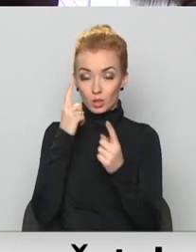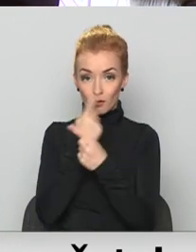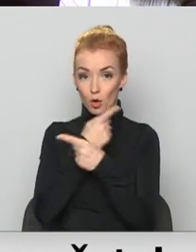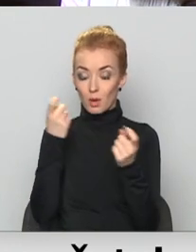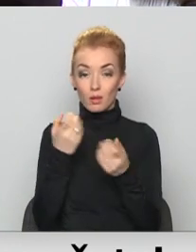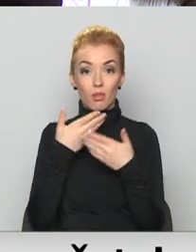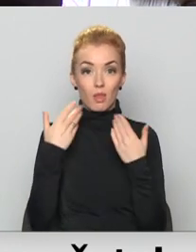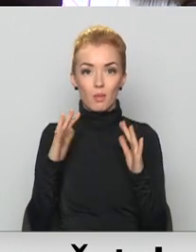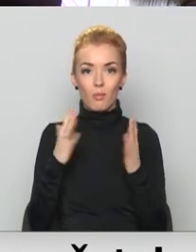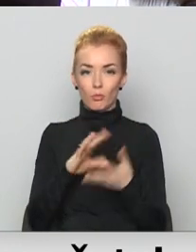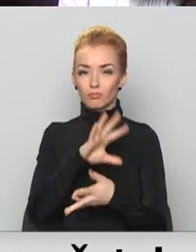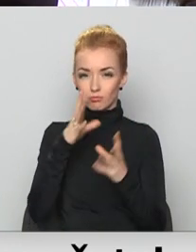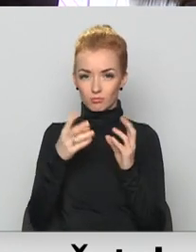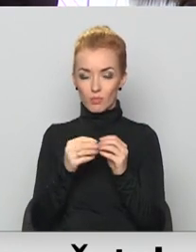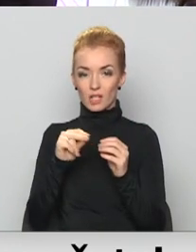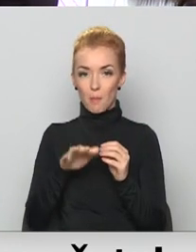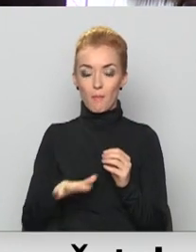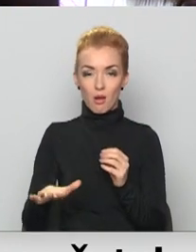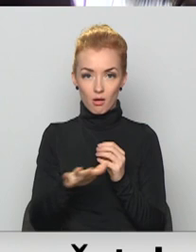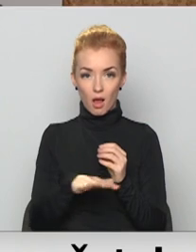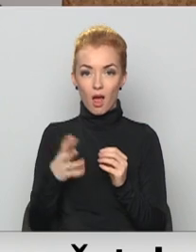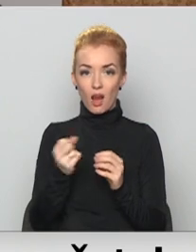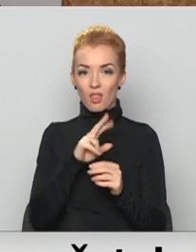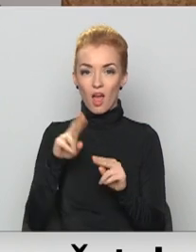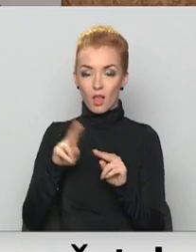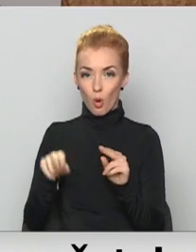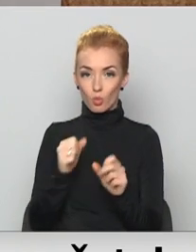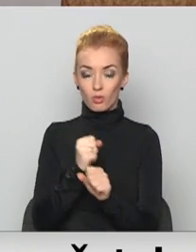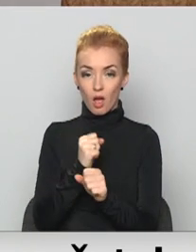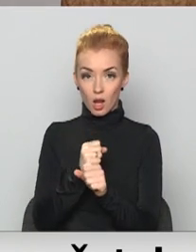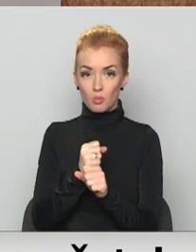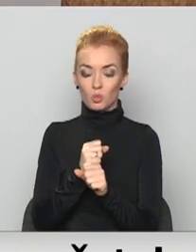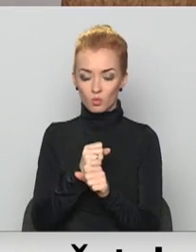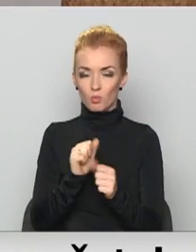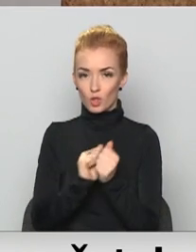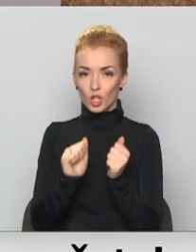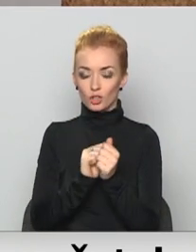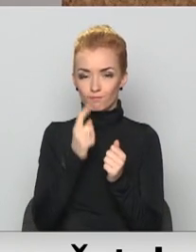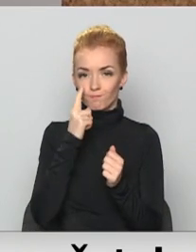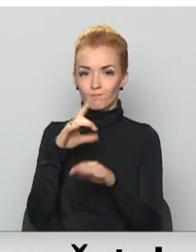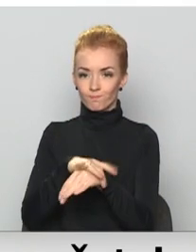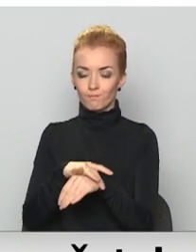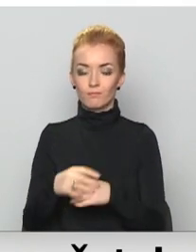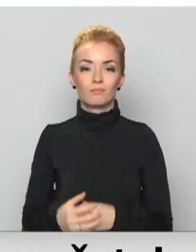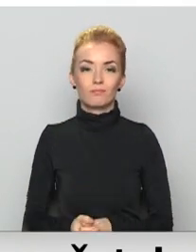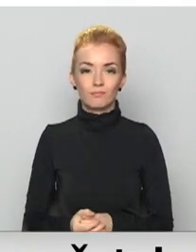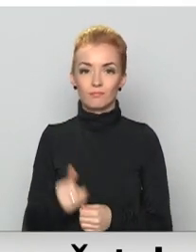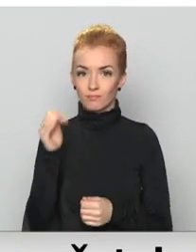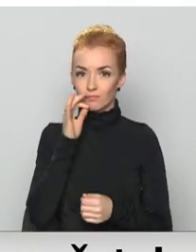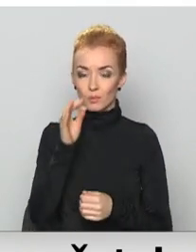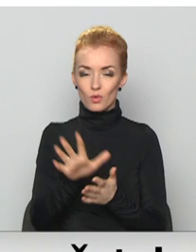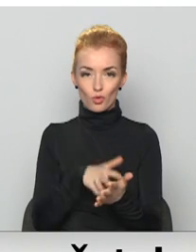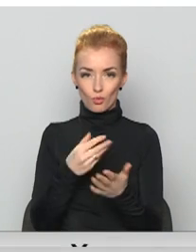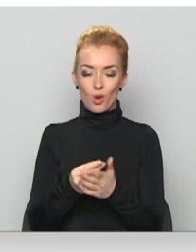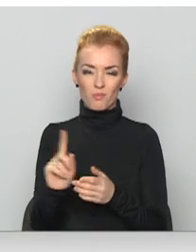vēl nebija, bet kopumā Zemgalē ar nelegālo nodarbinātību nākoties saskarties visai bieži. Viņa joprojām